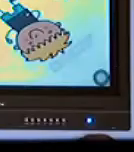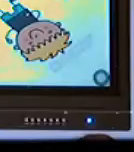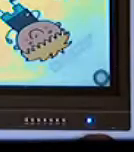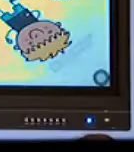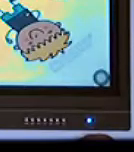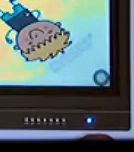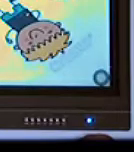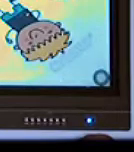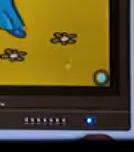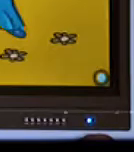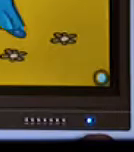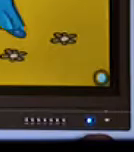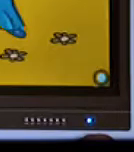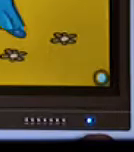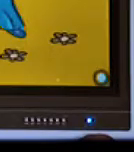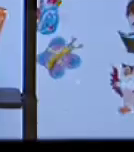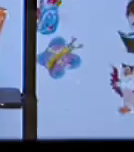grade.